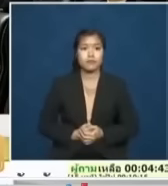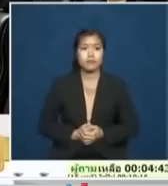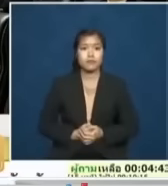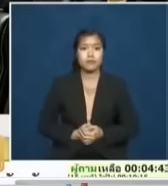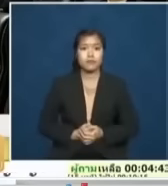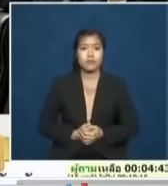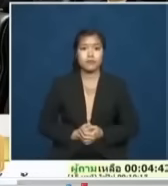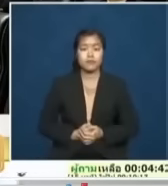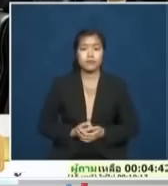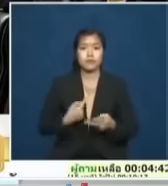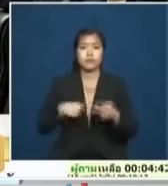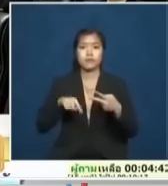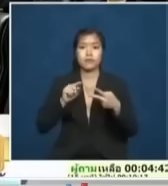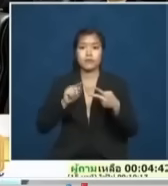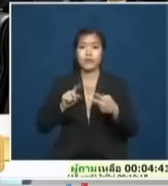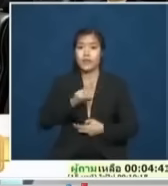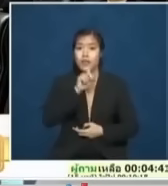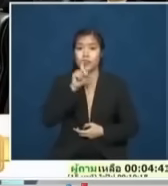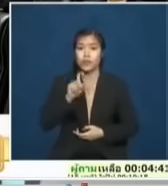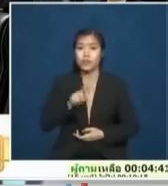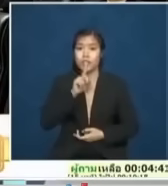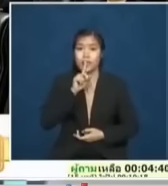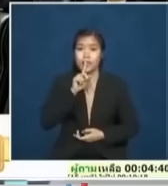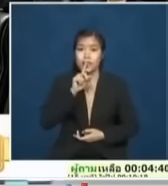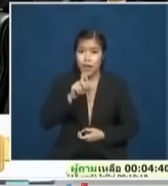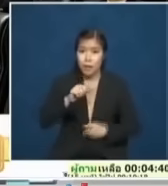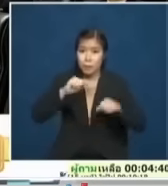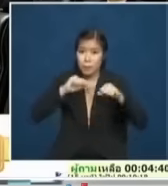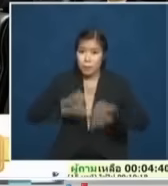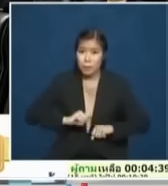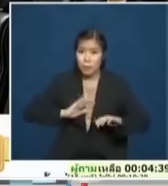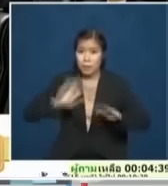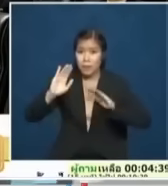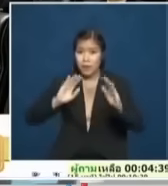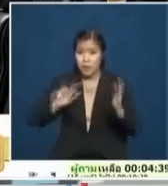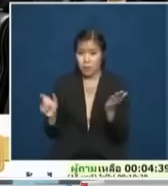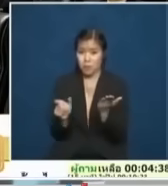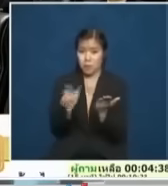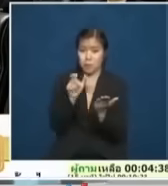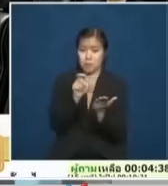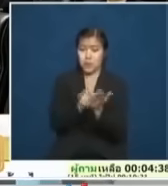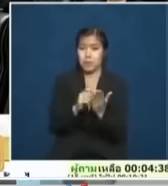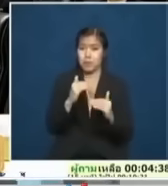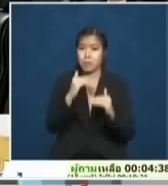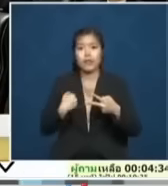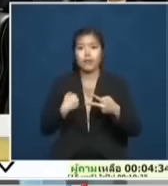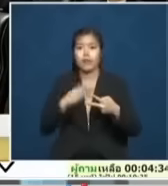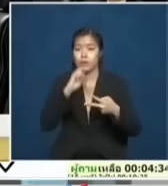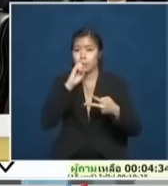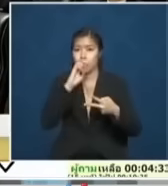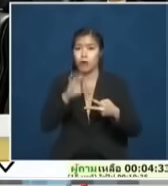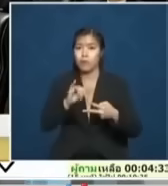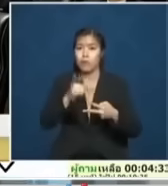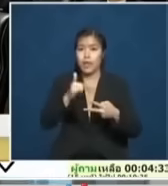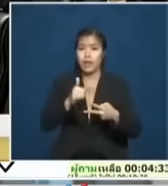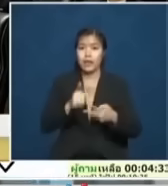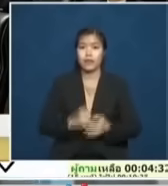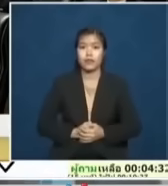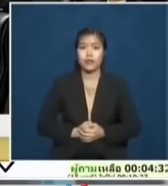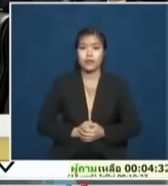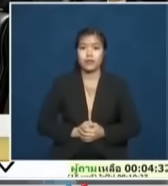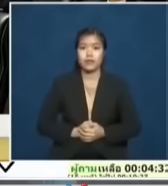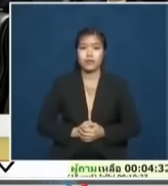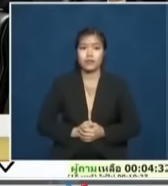การคุมขังก้าวไกลนี่ก็ไปหยิบเอาผู้ต้องขังไปหยิบเอาการดำเนินคดี112นะ